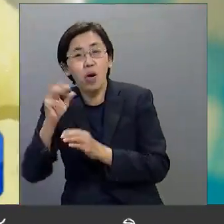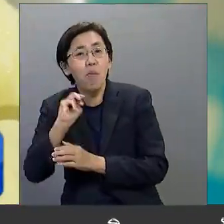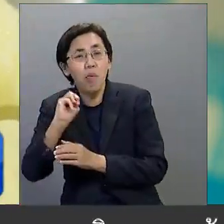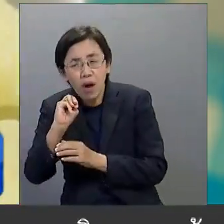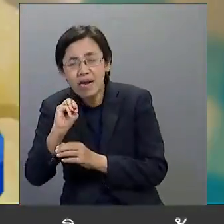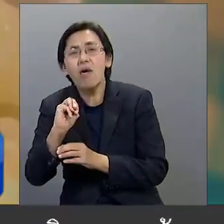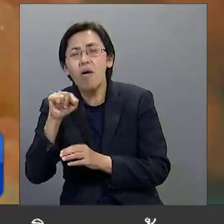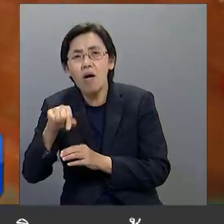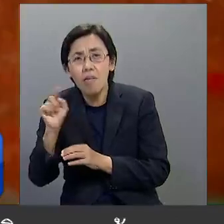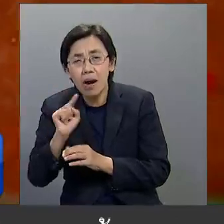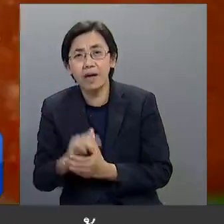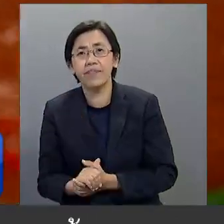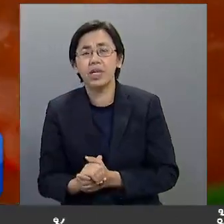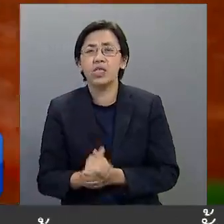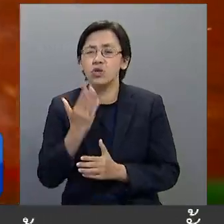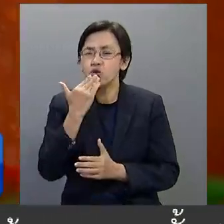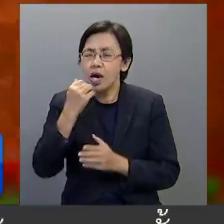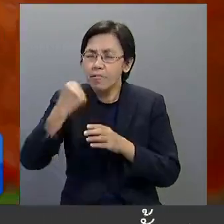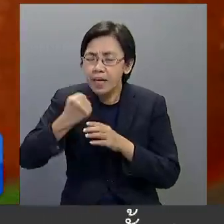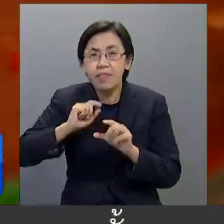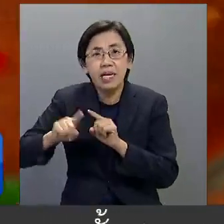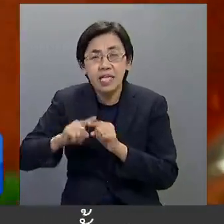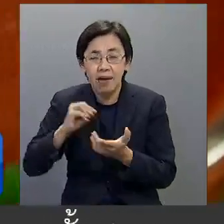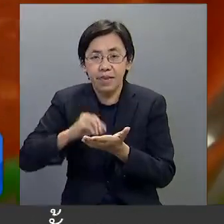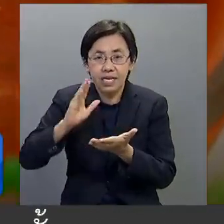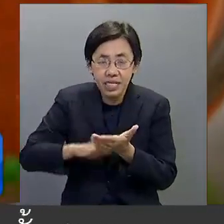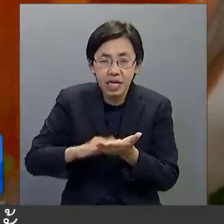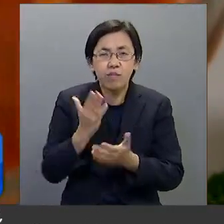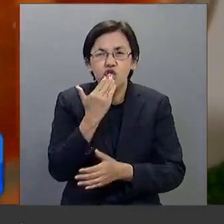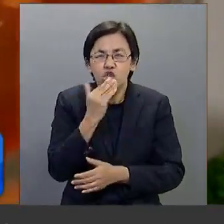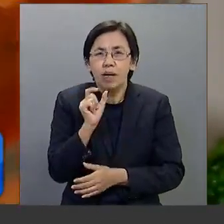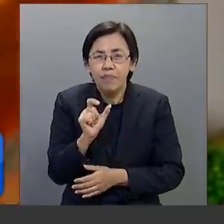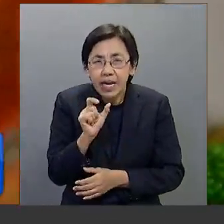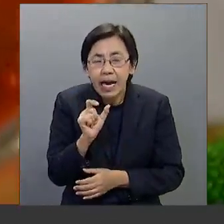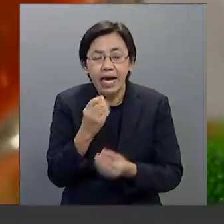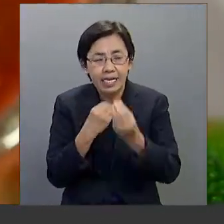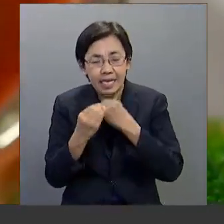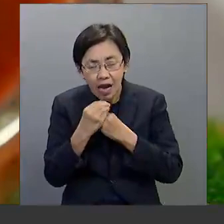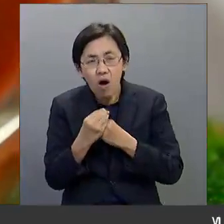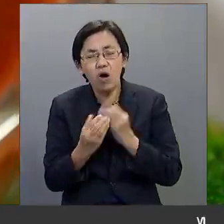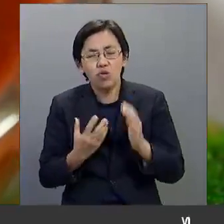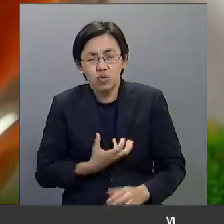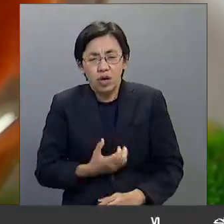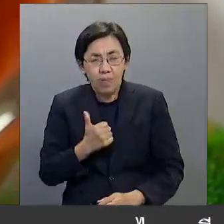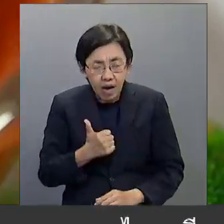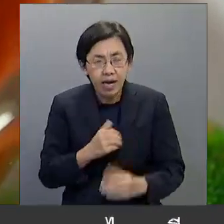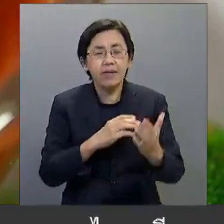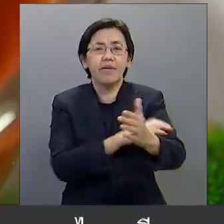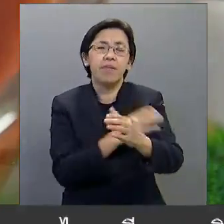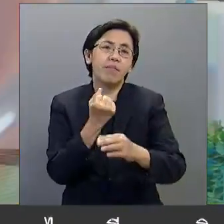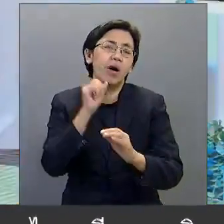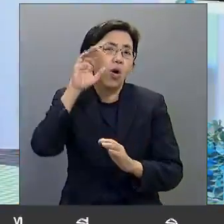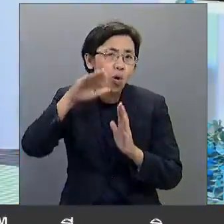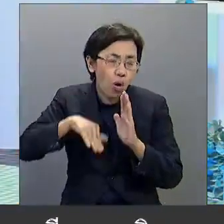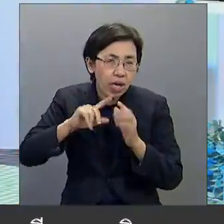ม่ใช่แค่น้ำพริกกะปิในน้ำพริกกะปิเราก็จะมีกระเทียมมีพริกที่ช่วยต้านการอักเสบลดไขมันลดความดันแต่ต้องพึง